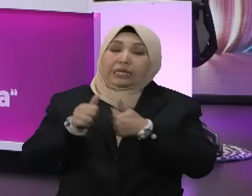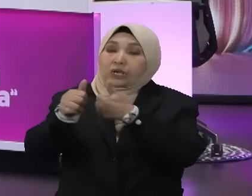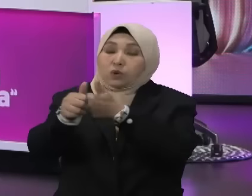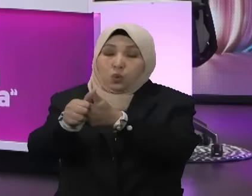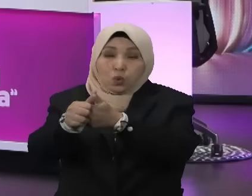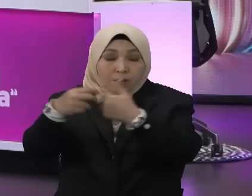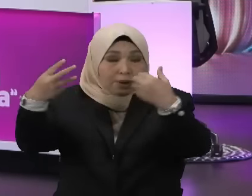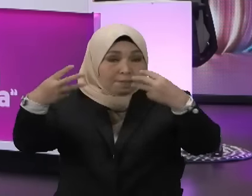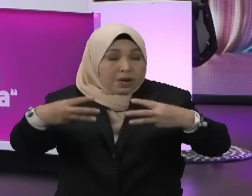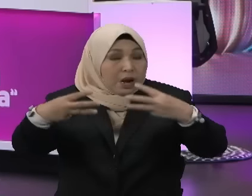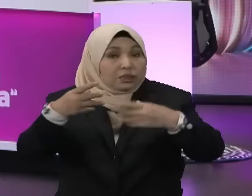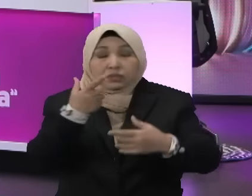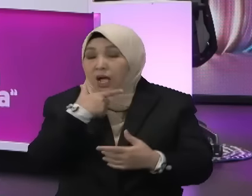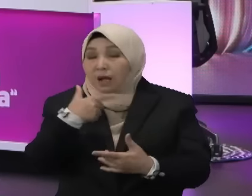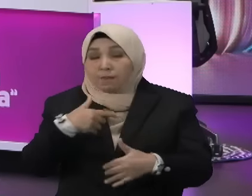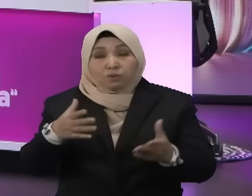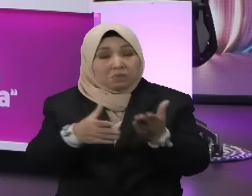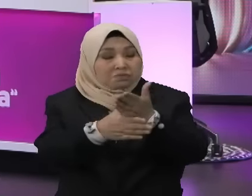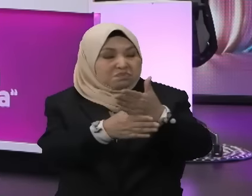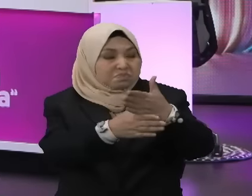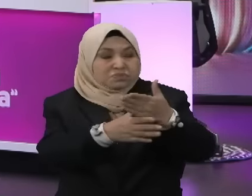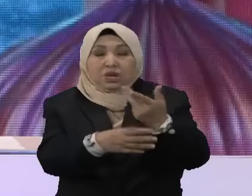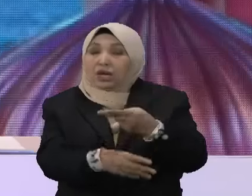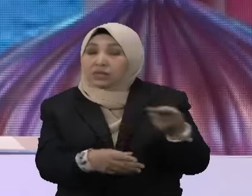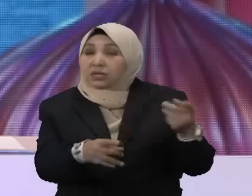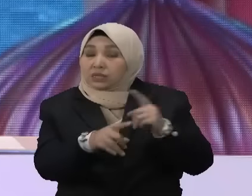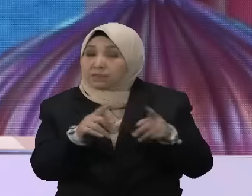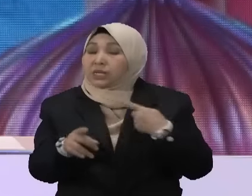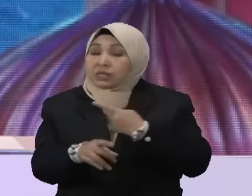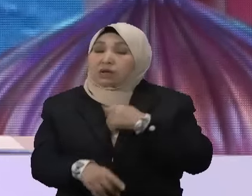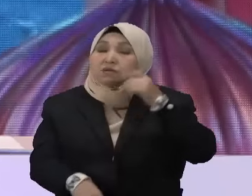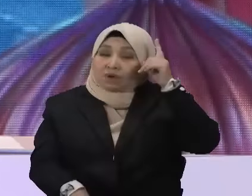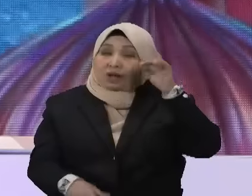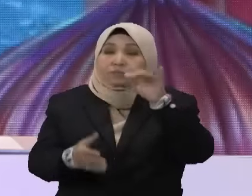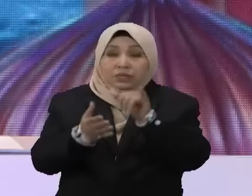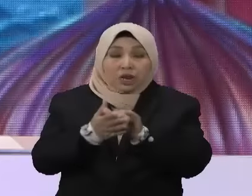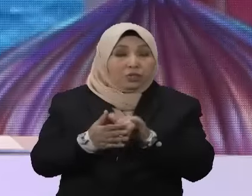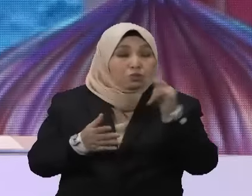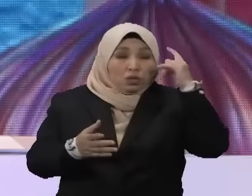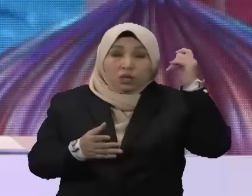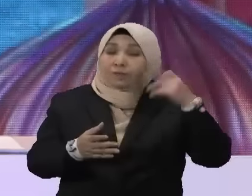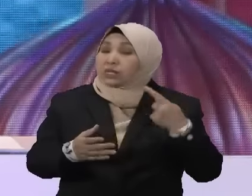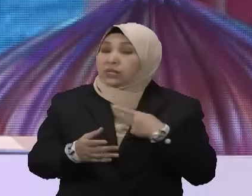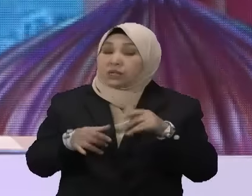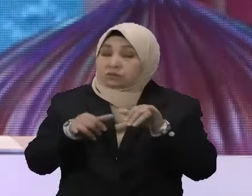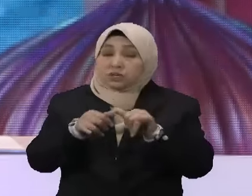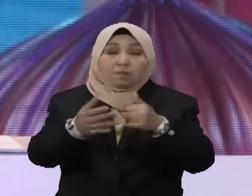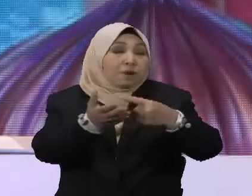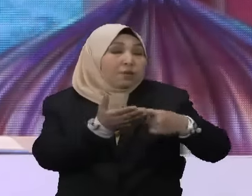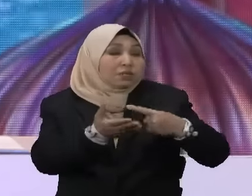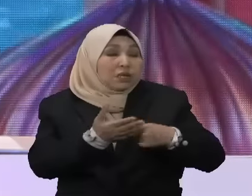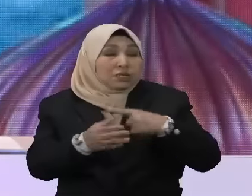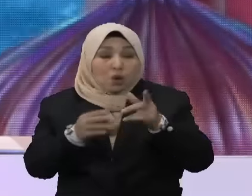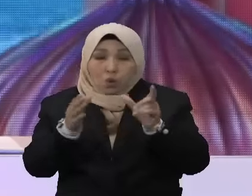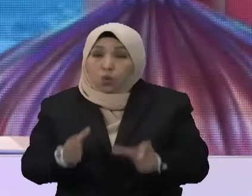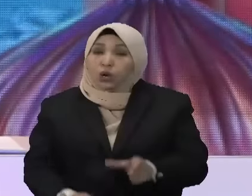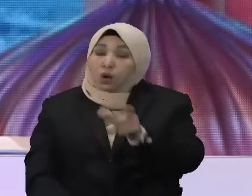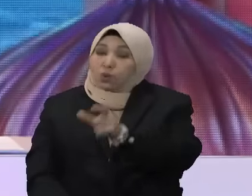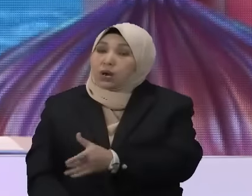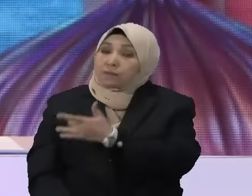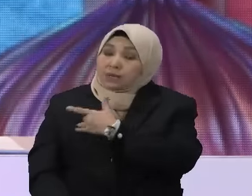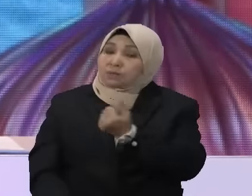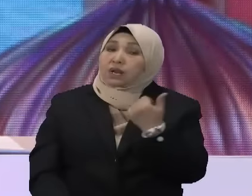seperti mana tidak mahu untuk membahagikan harta. Namun kita faham bahawasanya tuan-tuan dan puan-puan, kita masih lagi membicarakan tentang orang yang beriman.